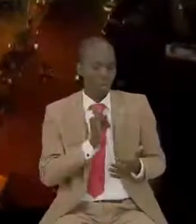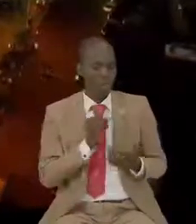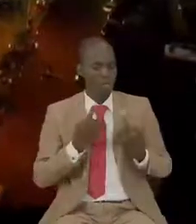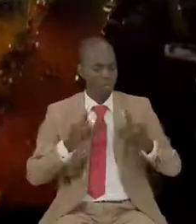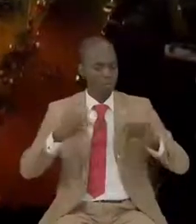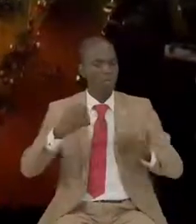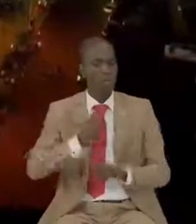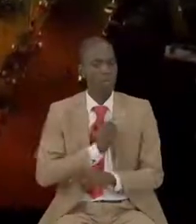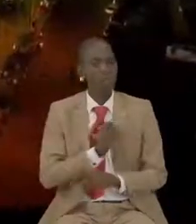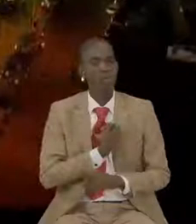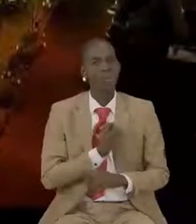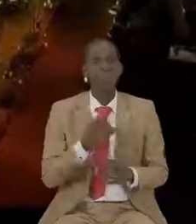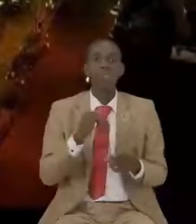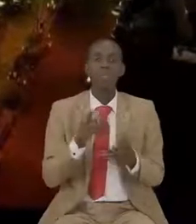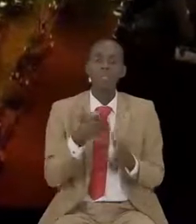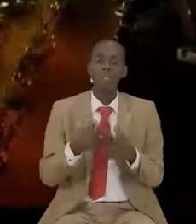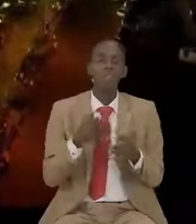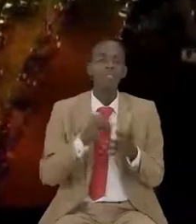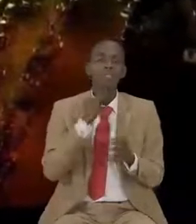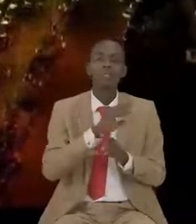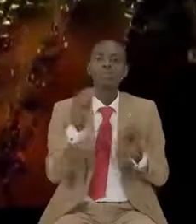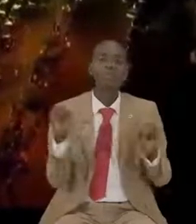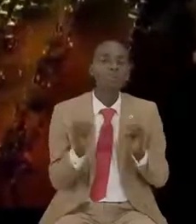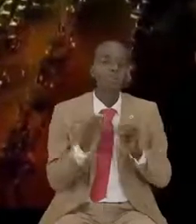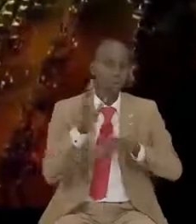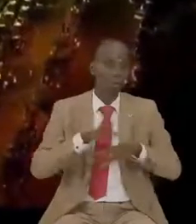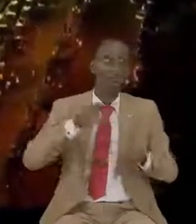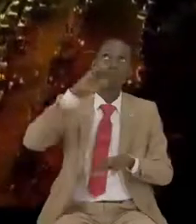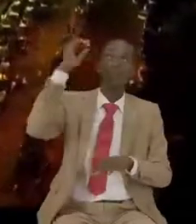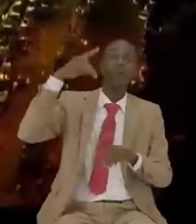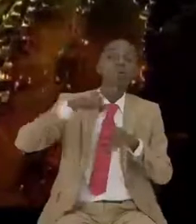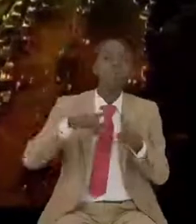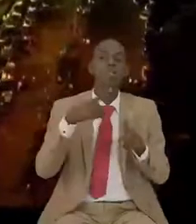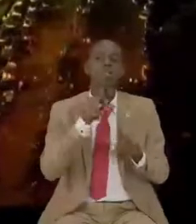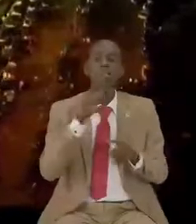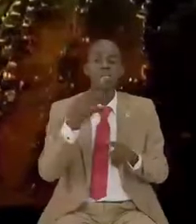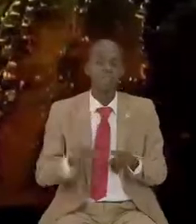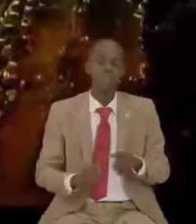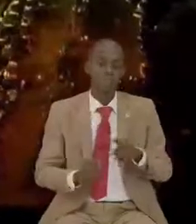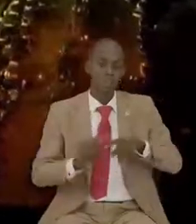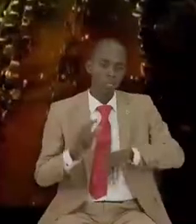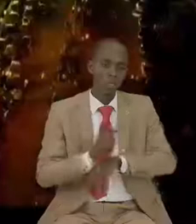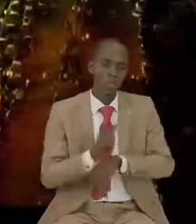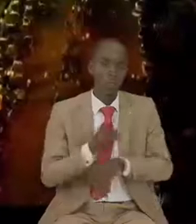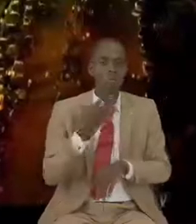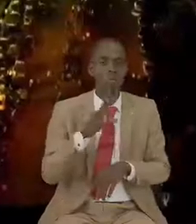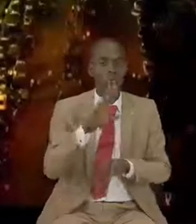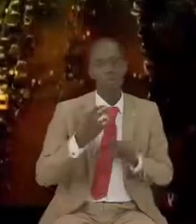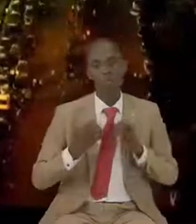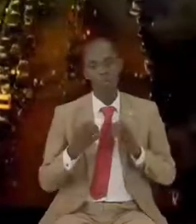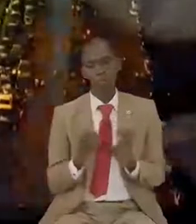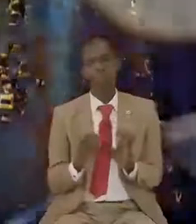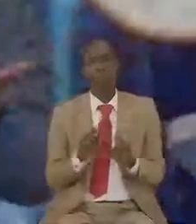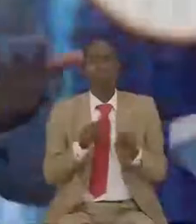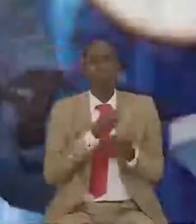ceci, parce que j'ai essayé, il n'y a plus grâce, c'est la récompense de vos